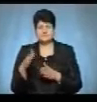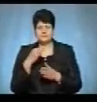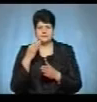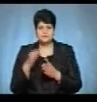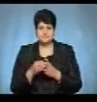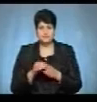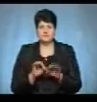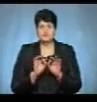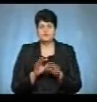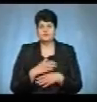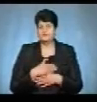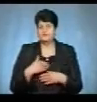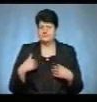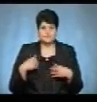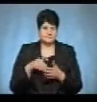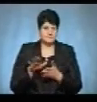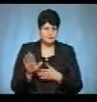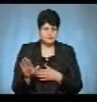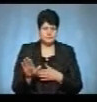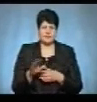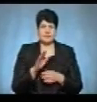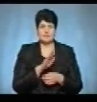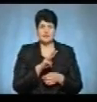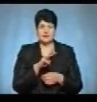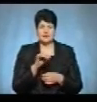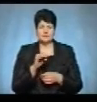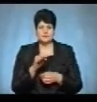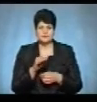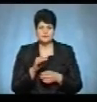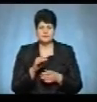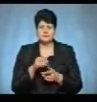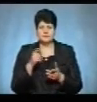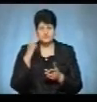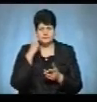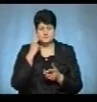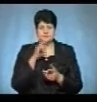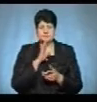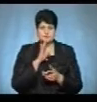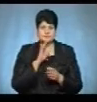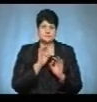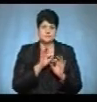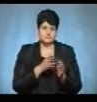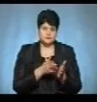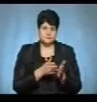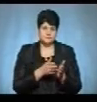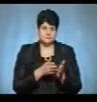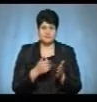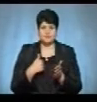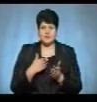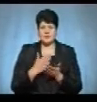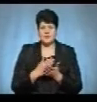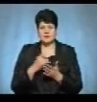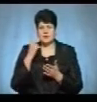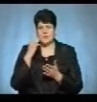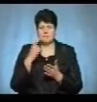від коментарів відмовилися. Валерій Муж, представник Юлії Мамчак, позицію позивачки озвучив так. Ми маємо на меті під